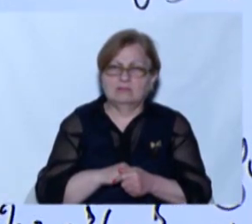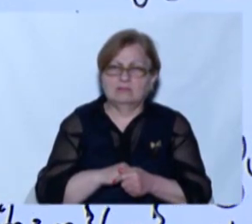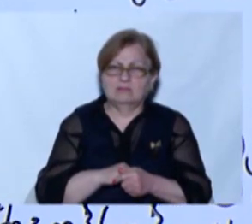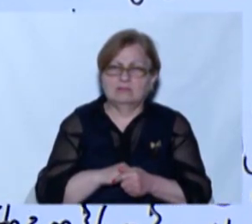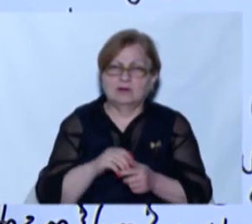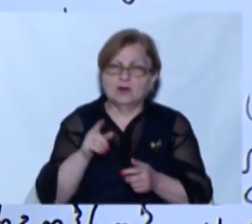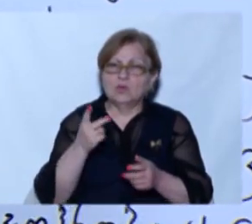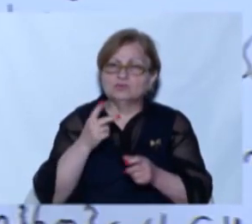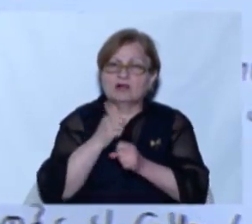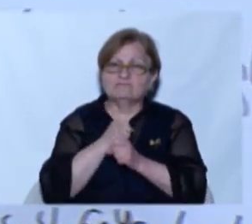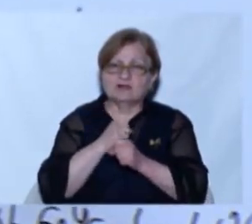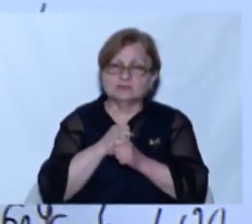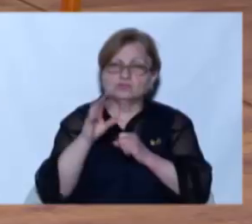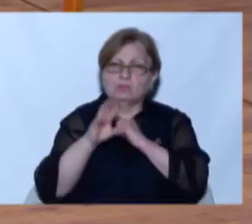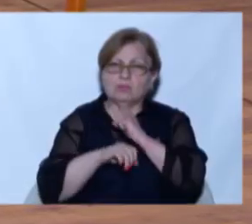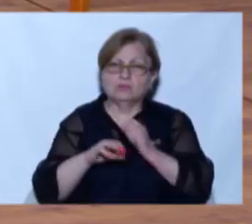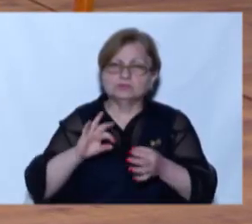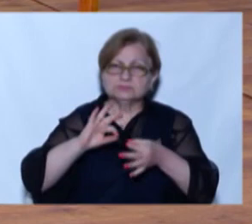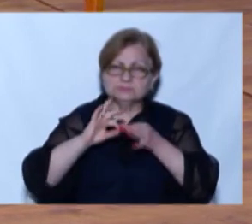ეს დასკვნა უნდა გულისხმობდეს,